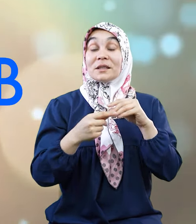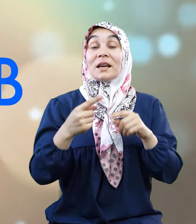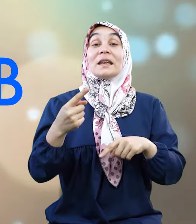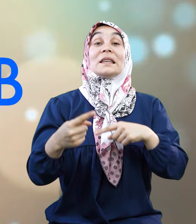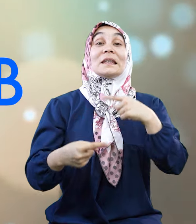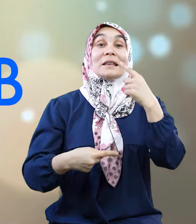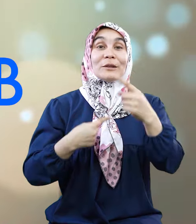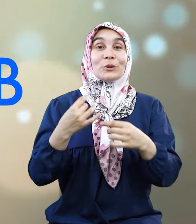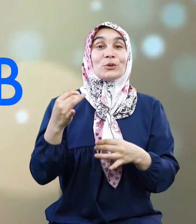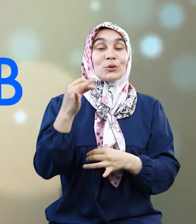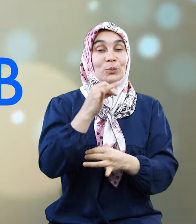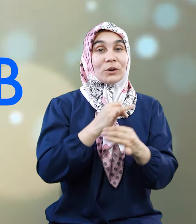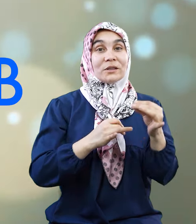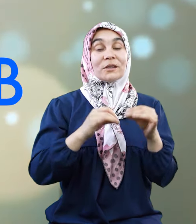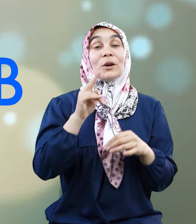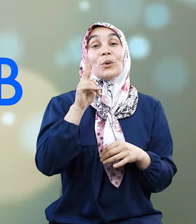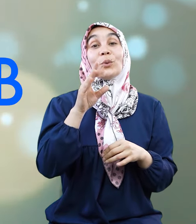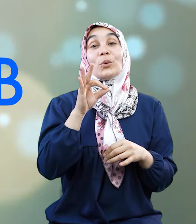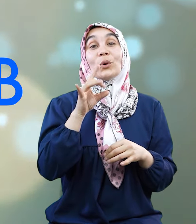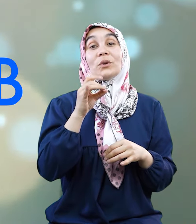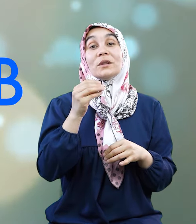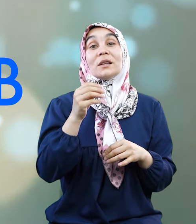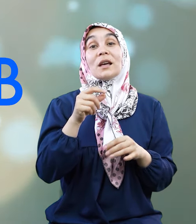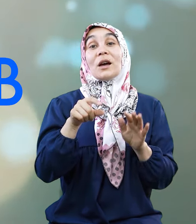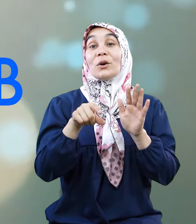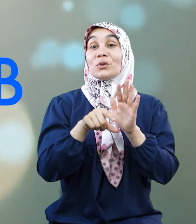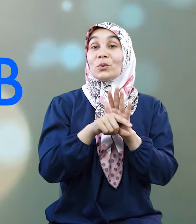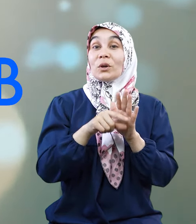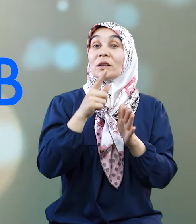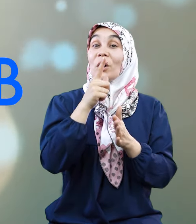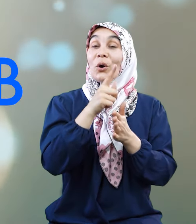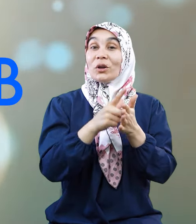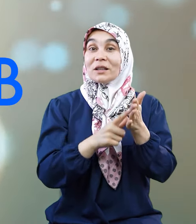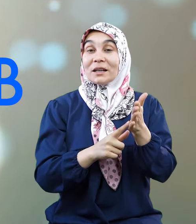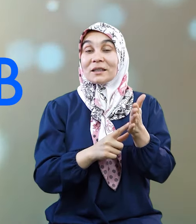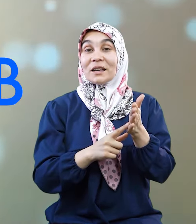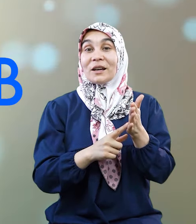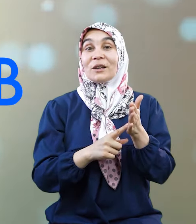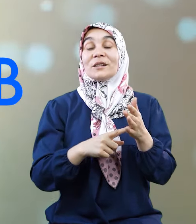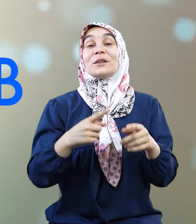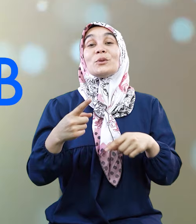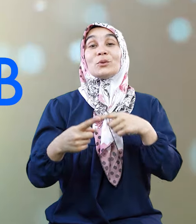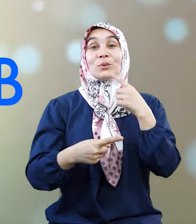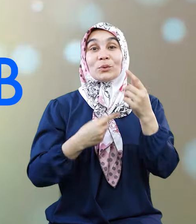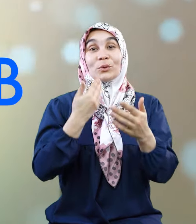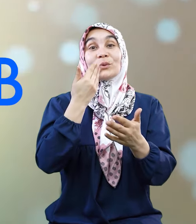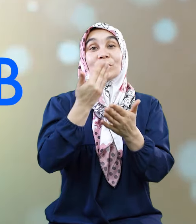Keyingi suhbatimizda Qur'oni Karimning suralari va oyatlari haqida so'rayman.